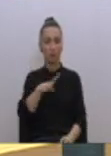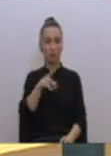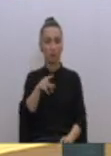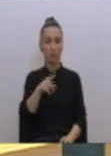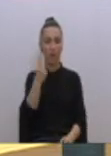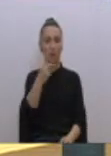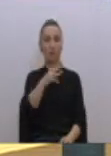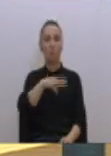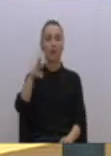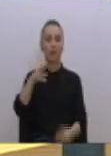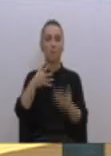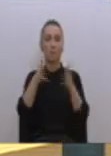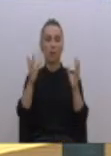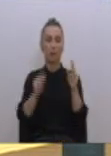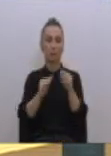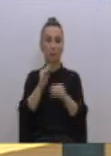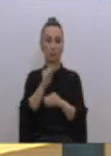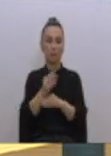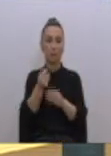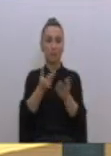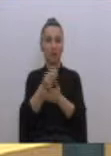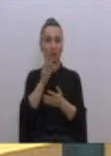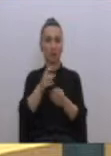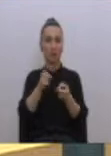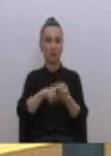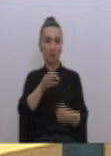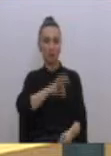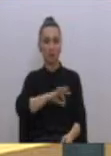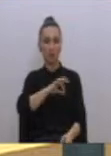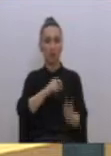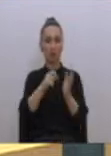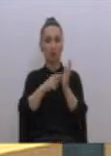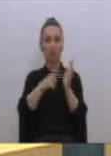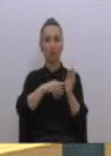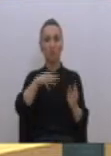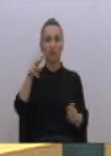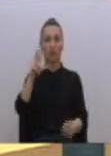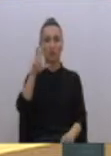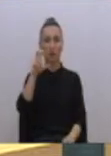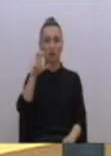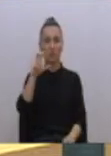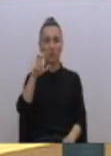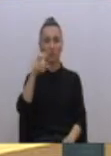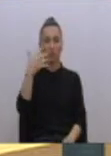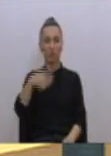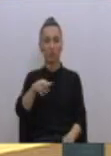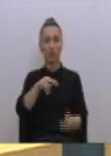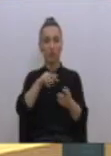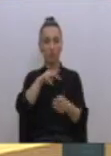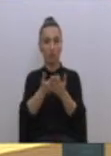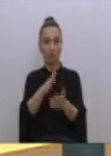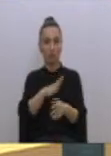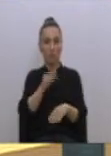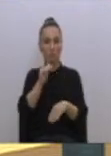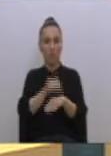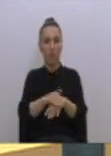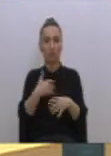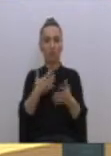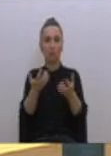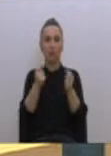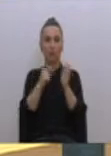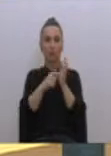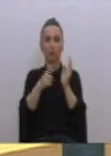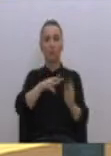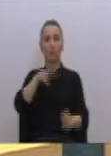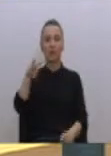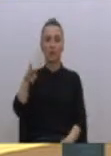ești miliard de metri cauza de țaga de saca do șemo sau lebe, ciud meti miliard, sama sau muzda ati milioni, ok, mi urima ce nebeli, ciud meti miliard,